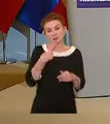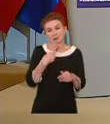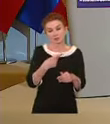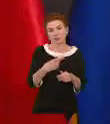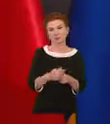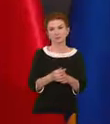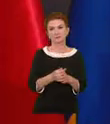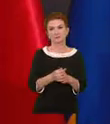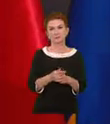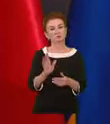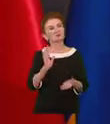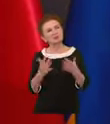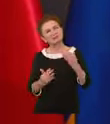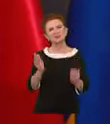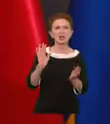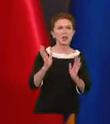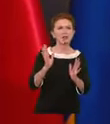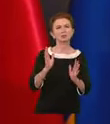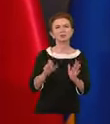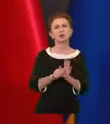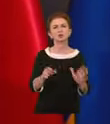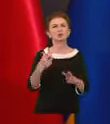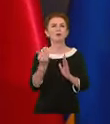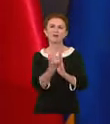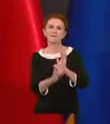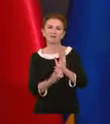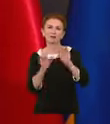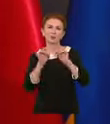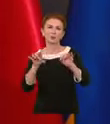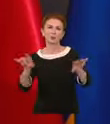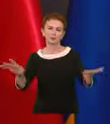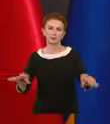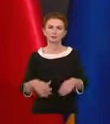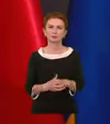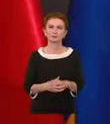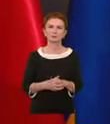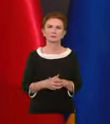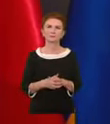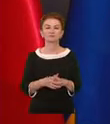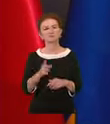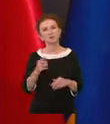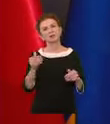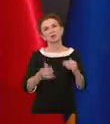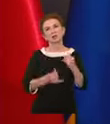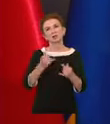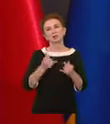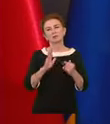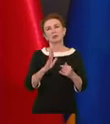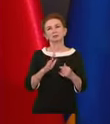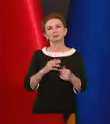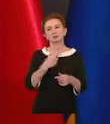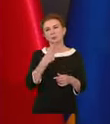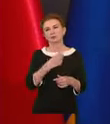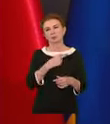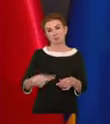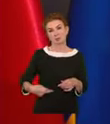tu zależy wszystko od tych warunków epidemicznych, w związku z tym, czy to będzie, tak jak powiedział pan premier, tydzień czy